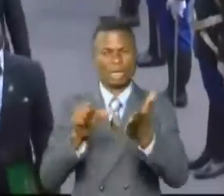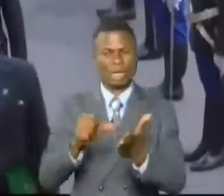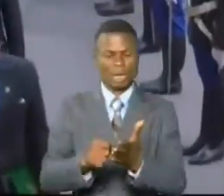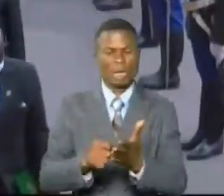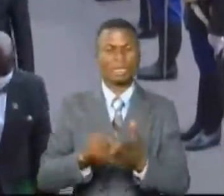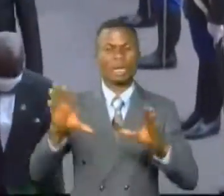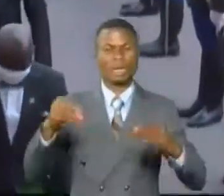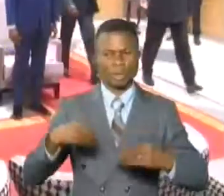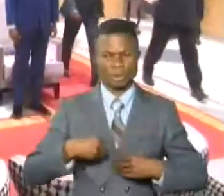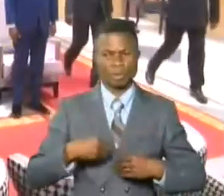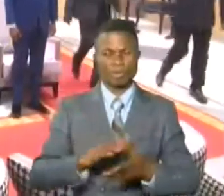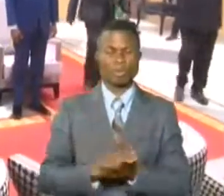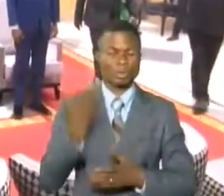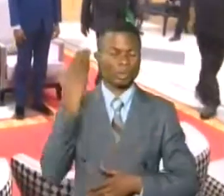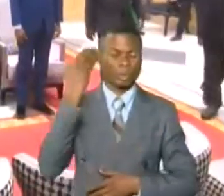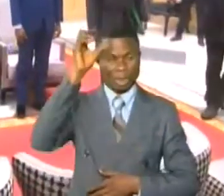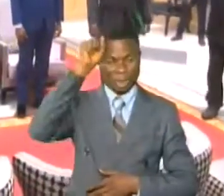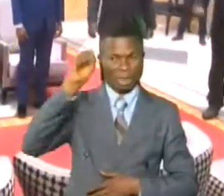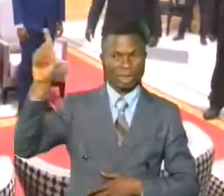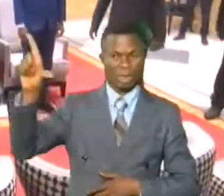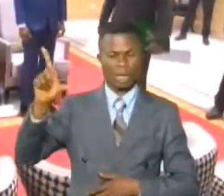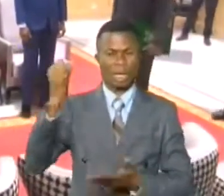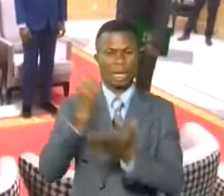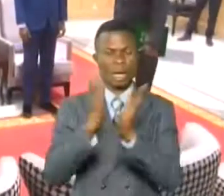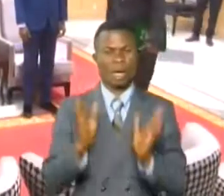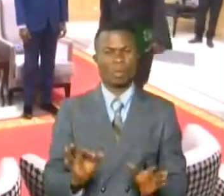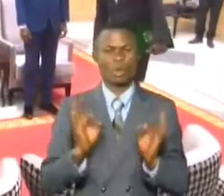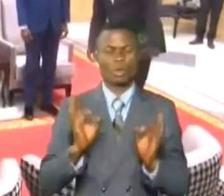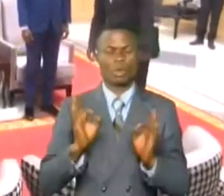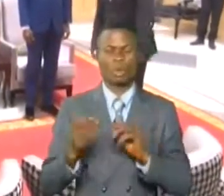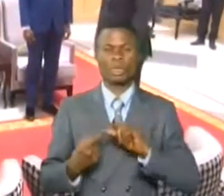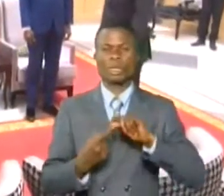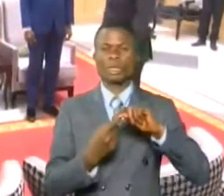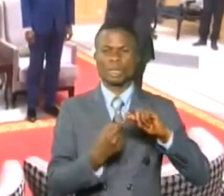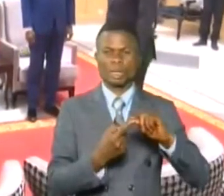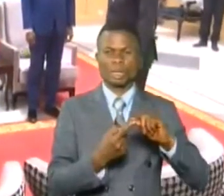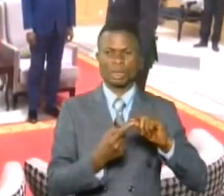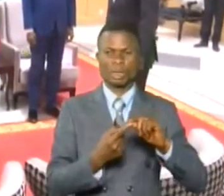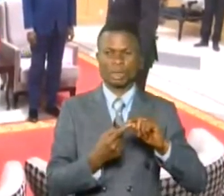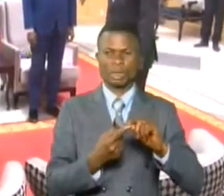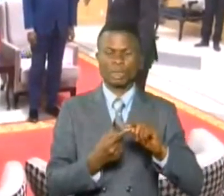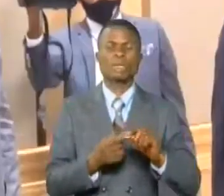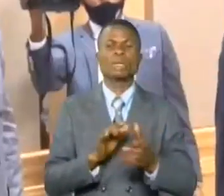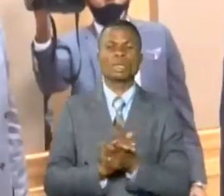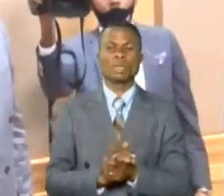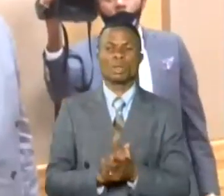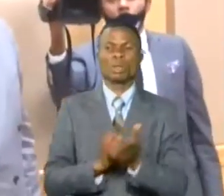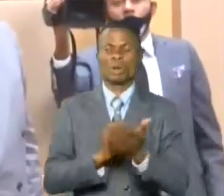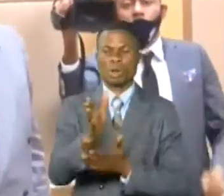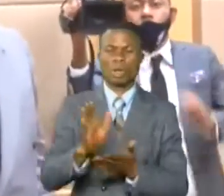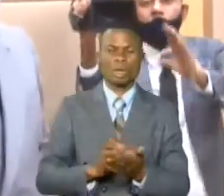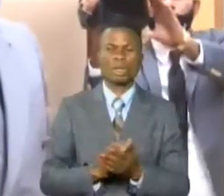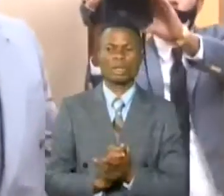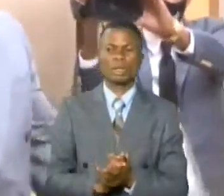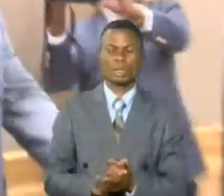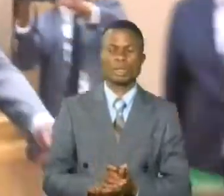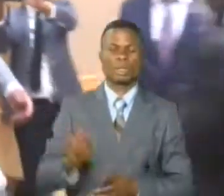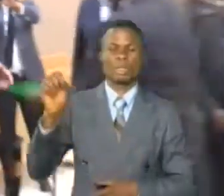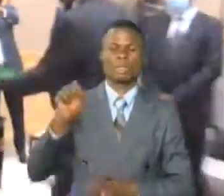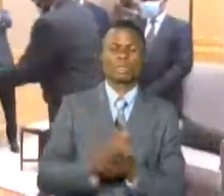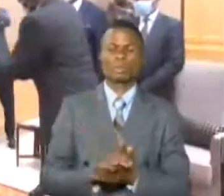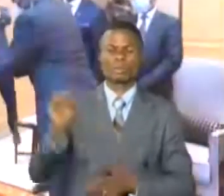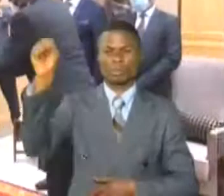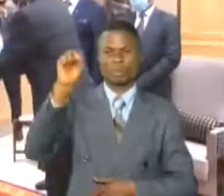créance. Salomon Momot est le nouvel ambassadeur extraordinaire et plénipotentiaire de la République de Sierra Leone en